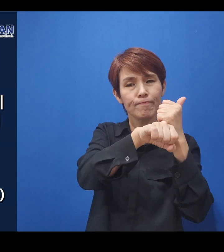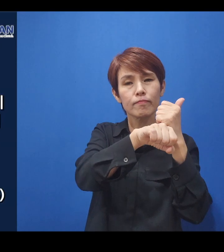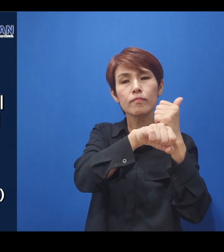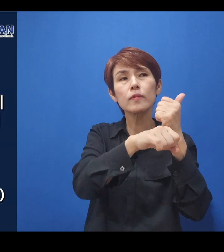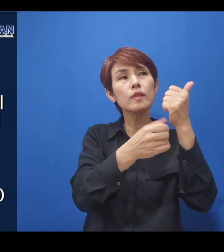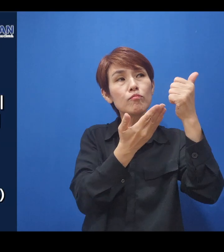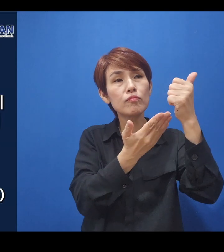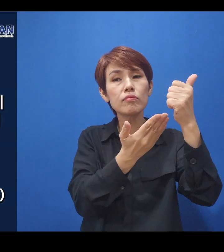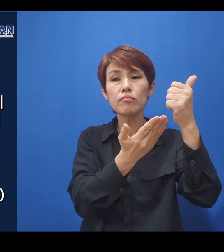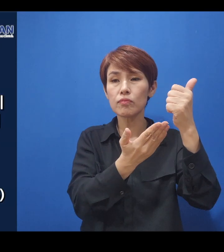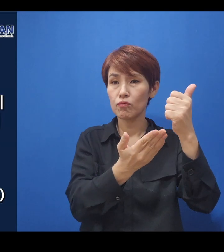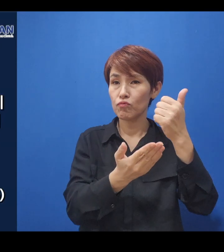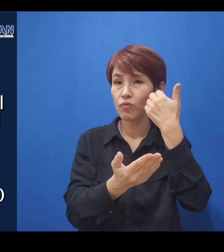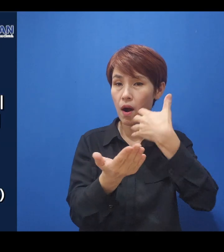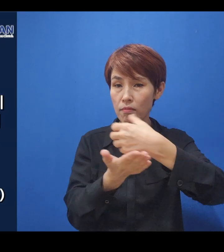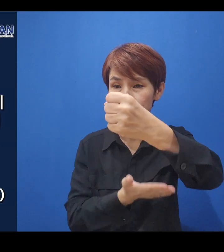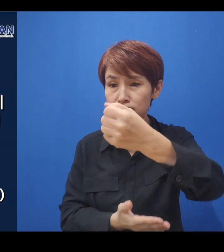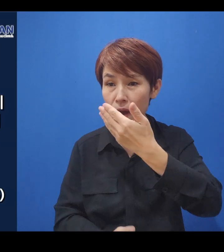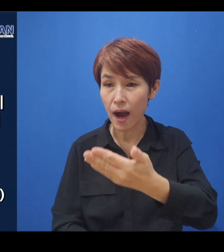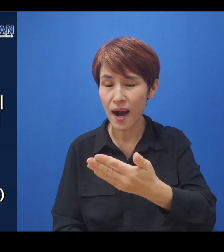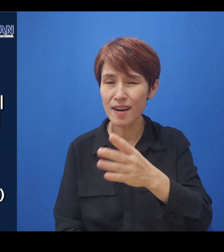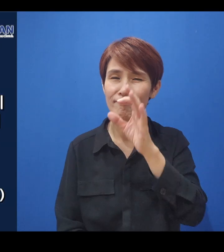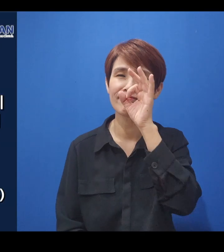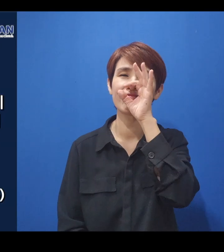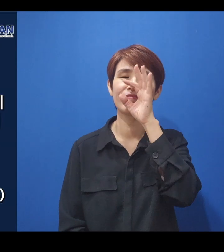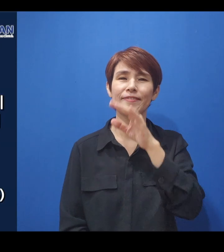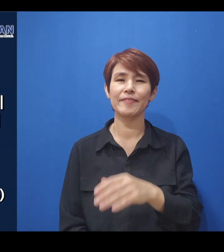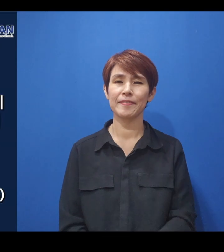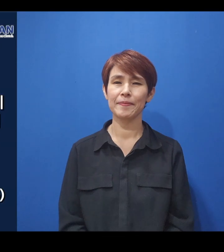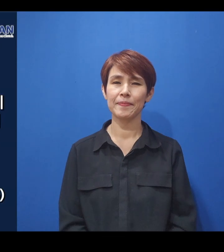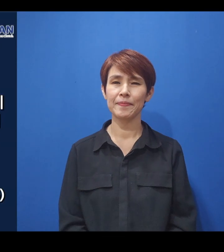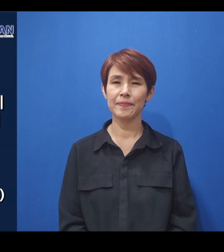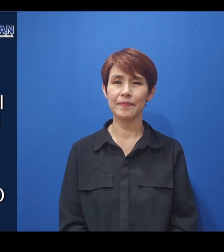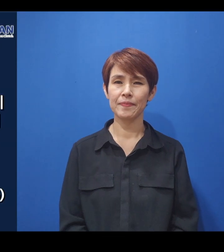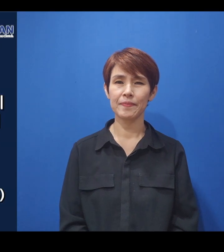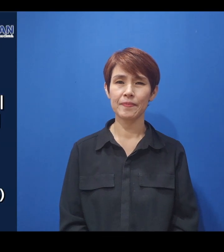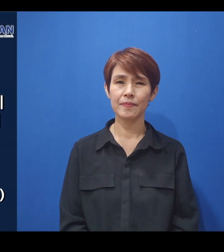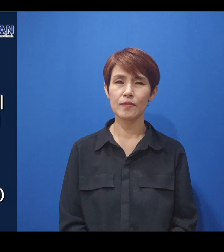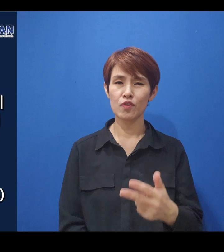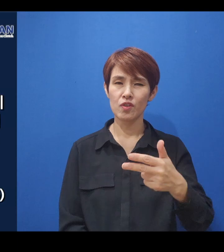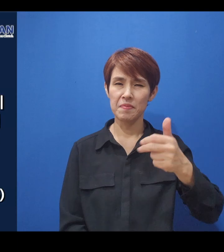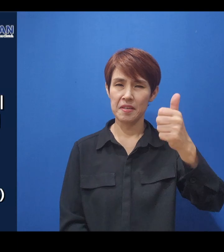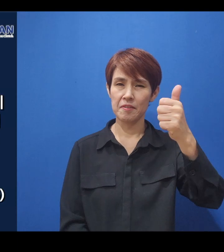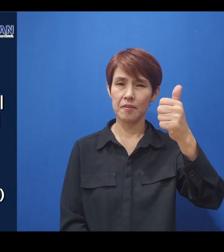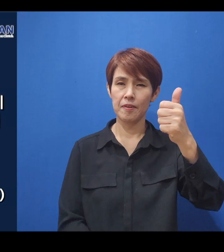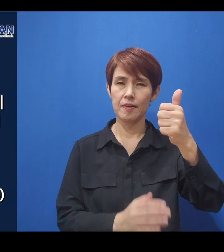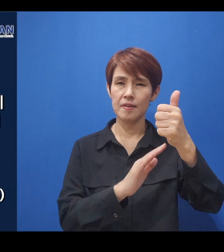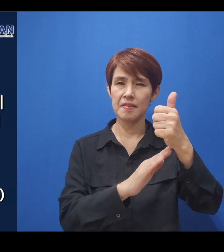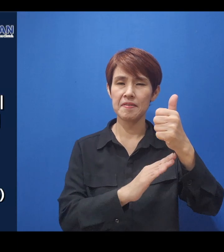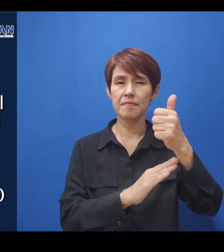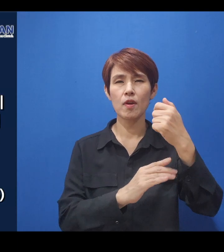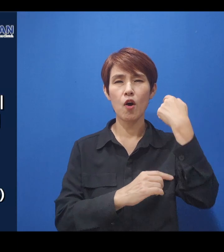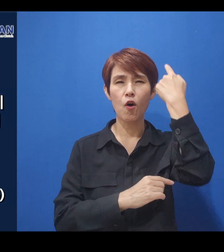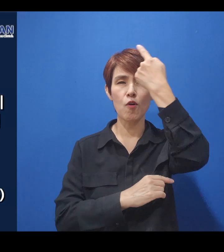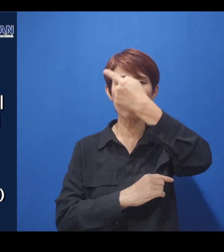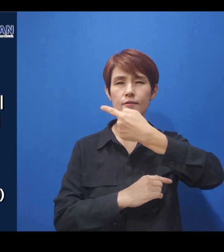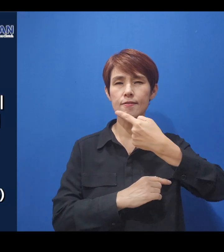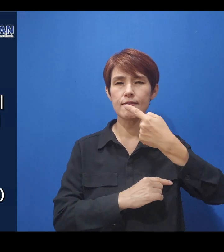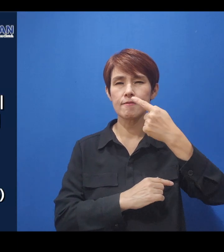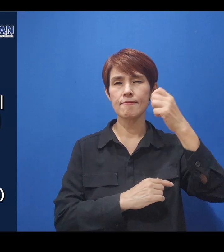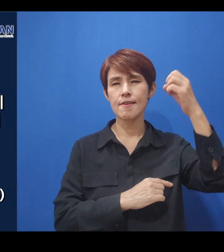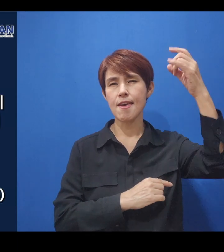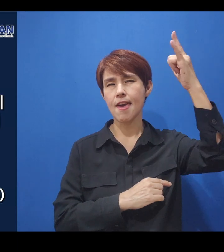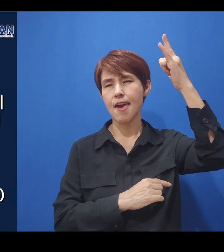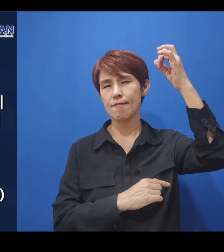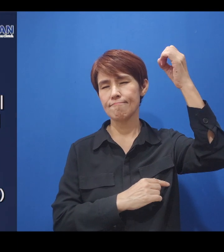수 있을까요? 아무도 없죠. 그의 입에서 좌우에 날선검이 나오고 그 얼굴은 해가 힘있게 비치는